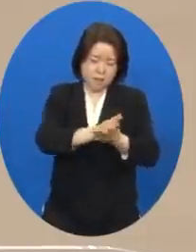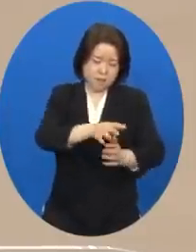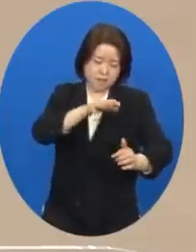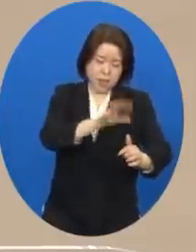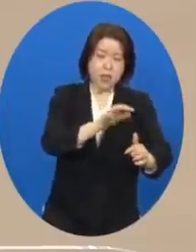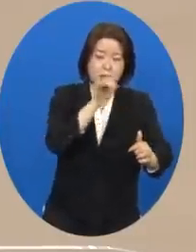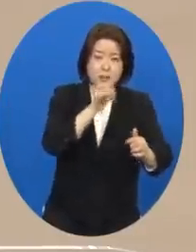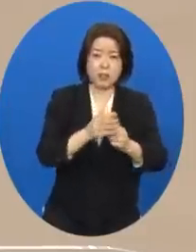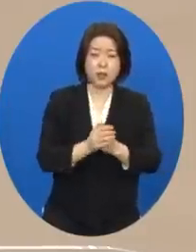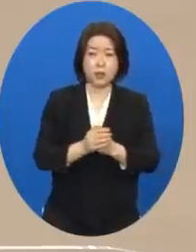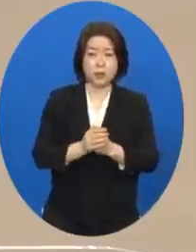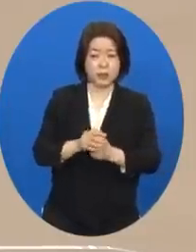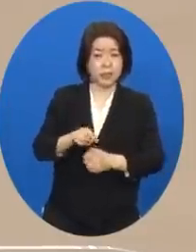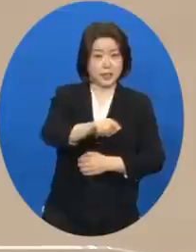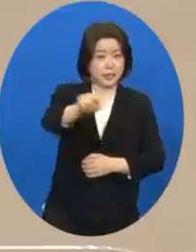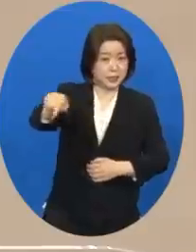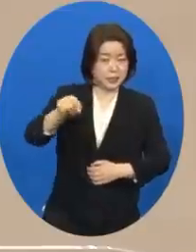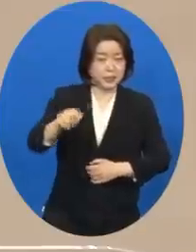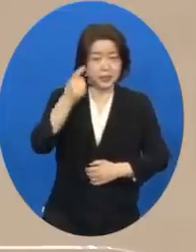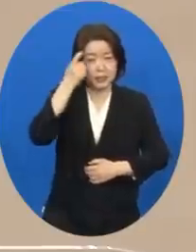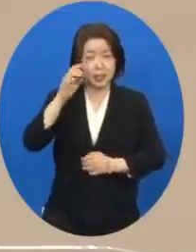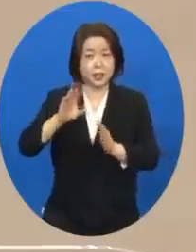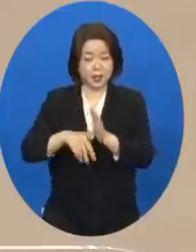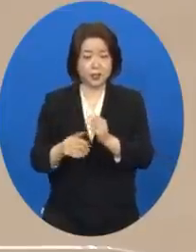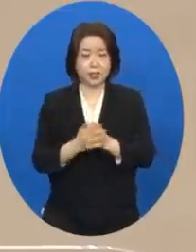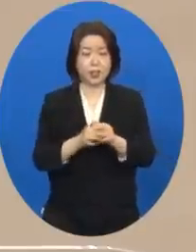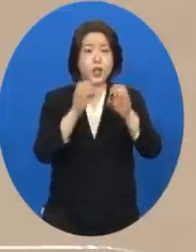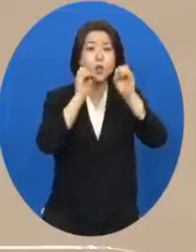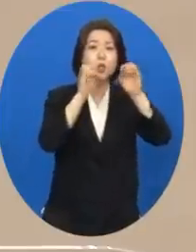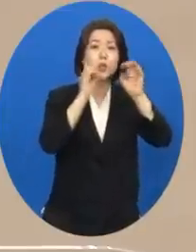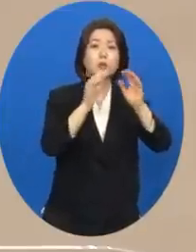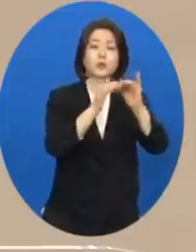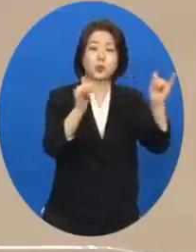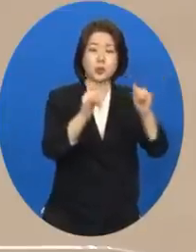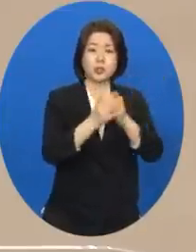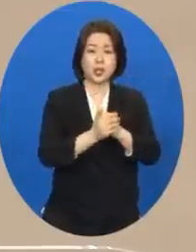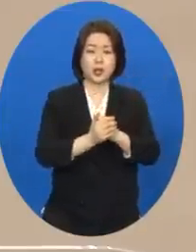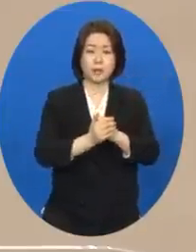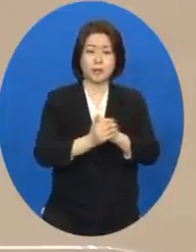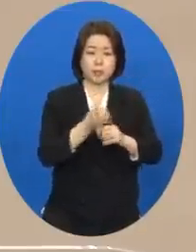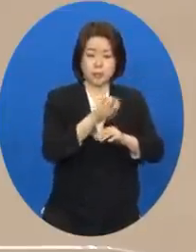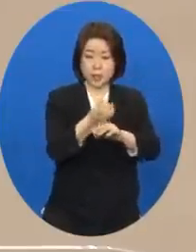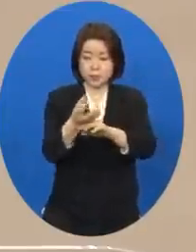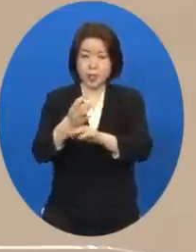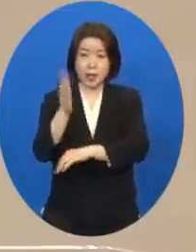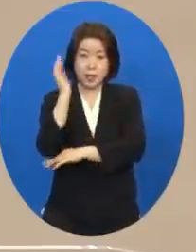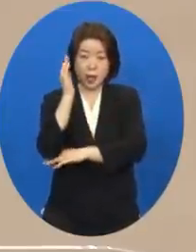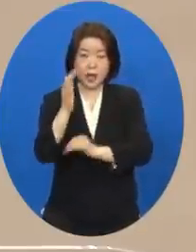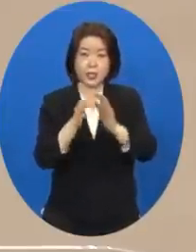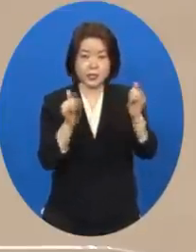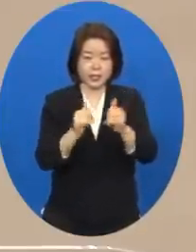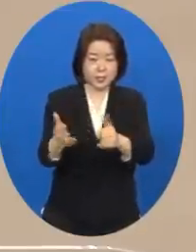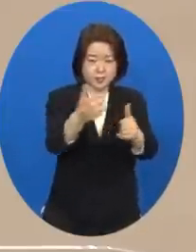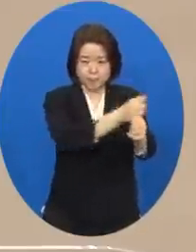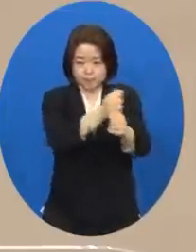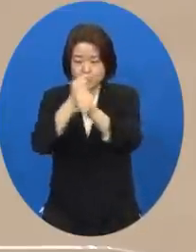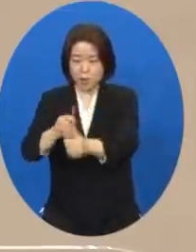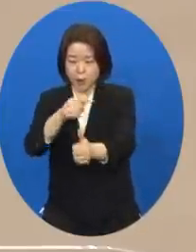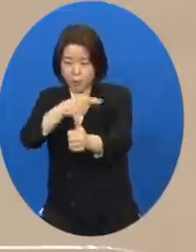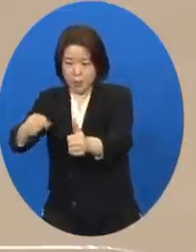그들이 생각하기에는 전도자를 부활을 전하는 자 그를 잡아 가두고 죽이면